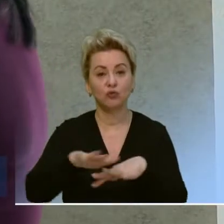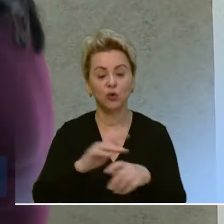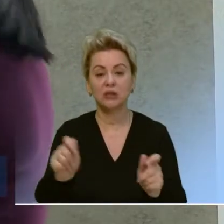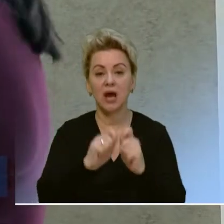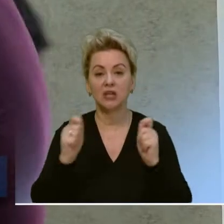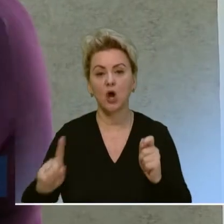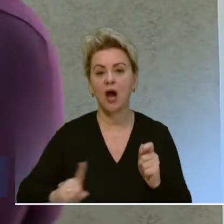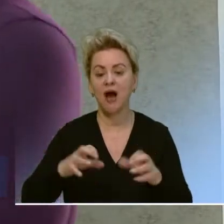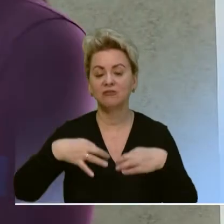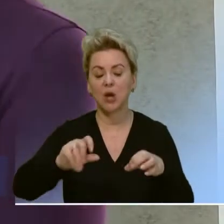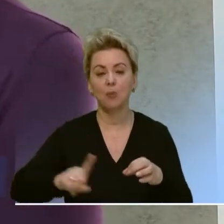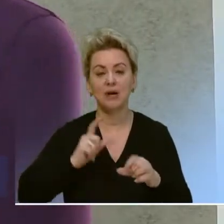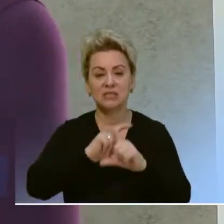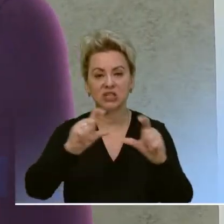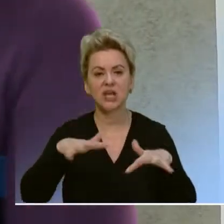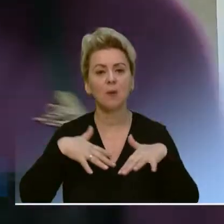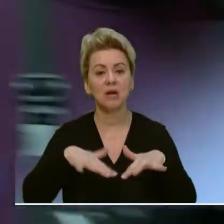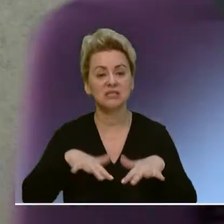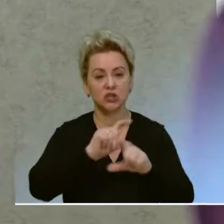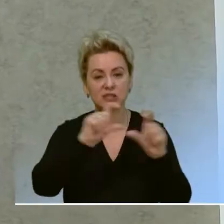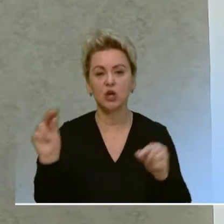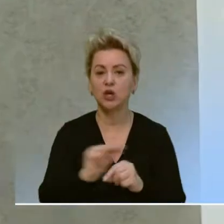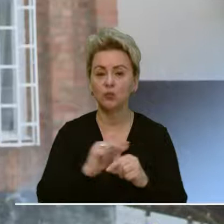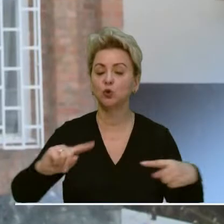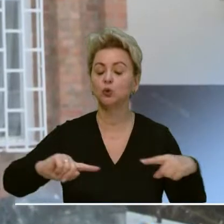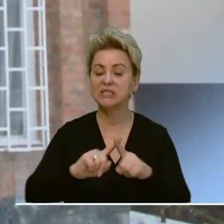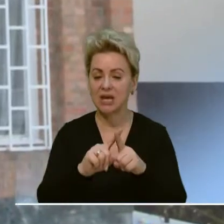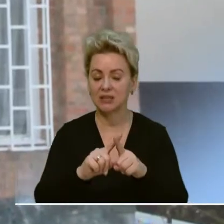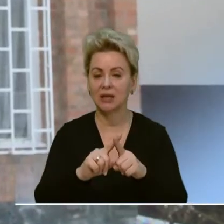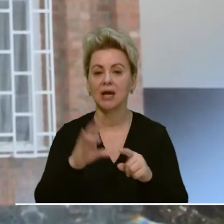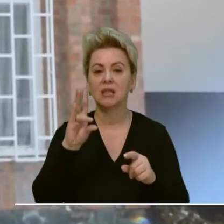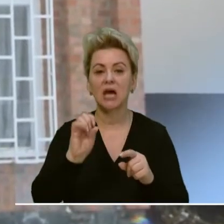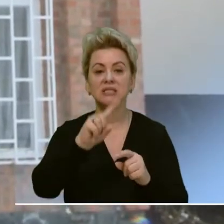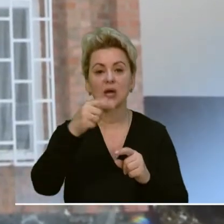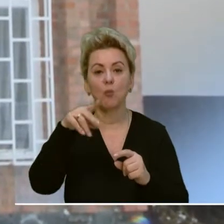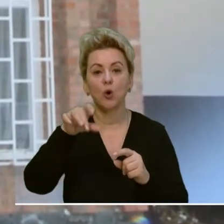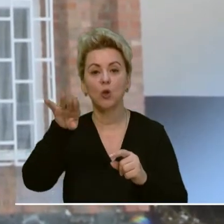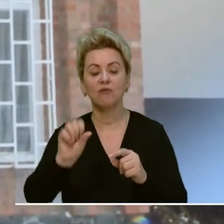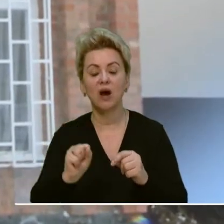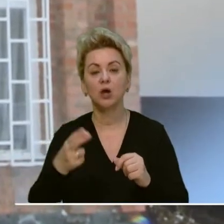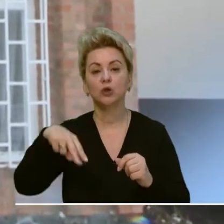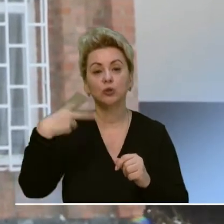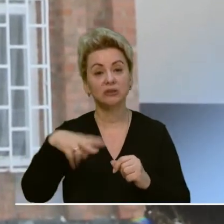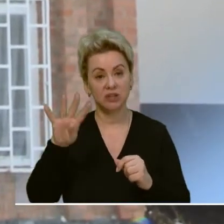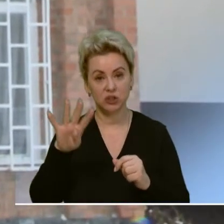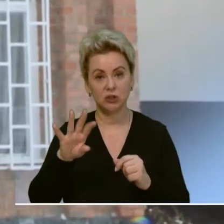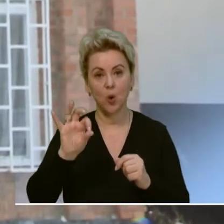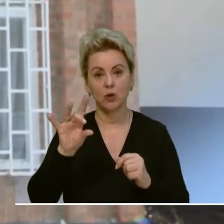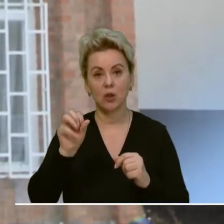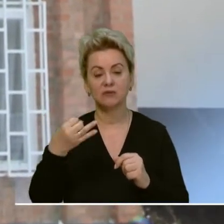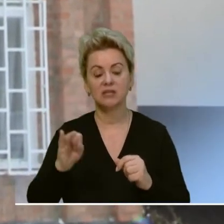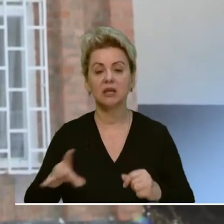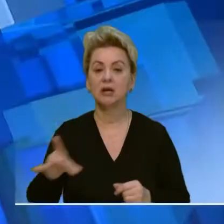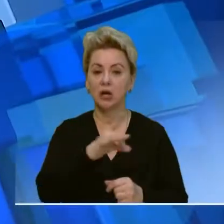открытия автомастерских, ателье по пошиву одежды и ремонту техники. Наталья Самойлова, Владимир Трофимович, Дон-24, Орловский